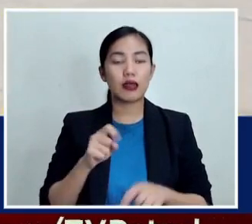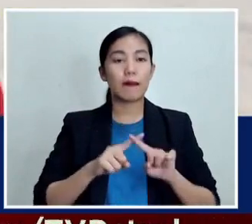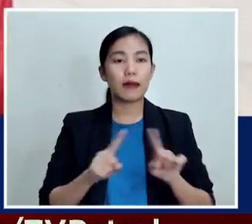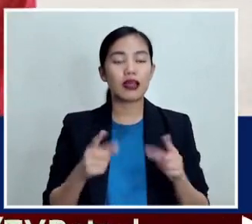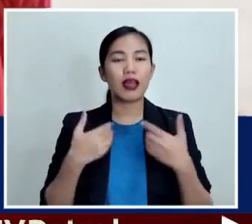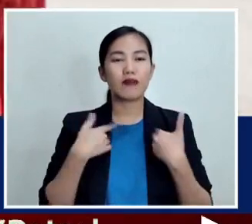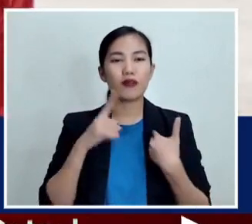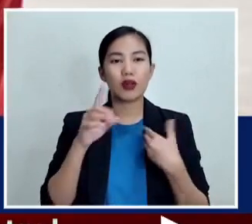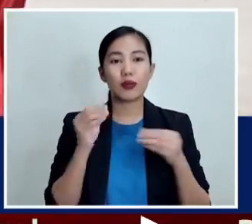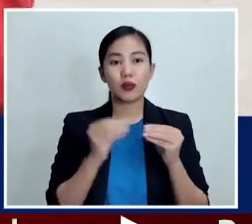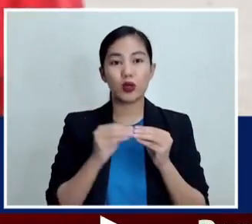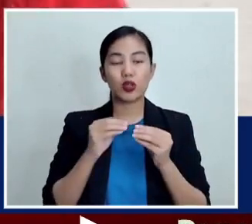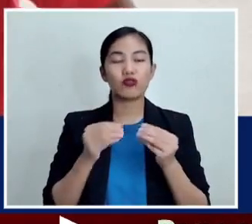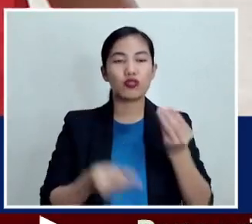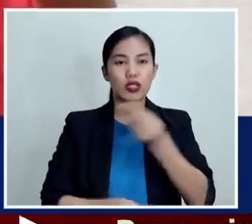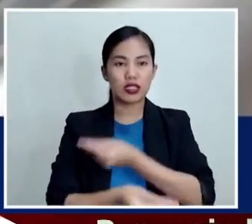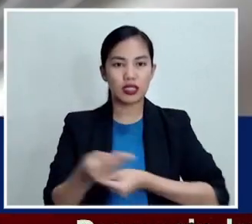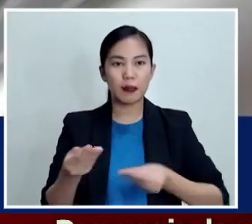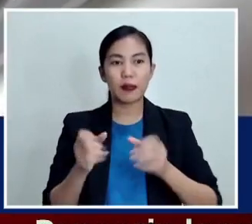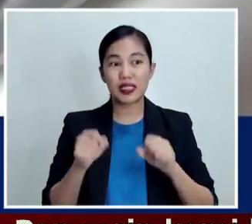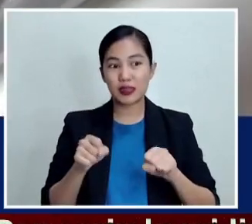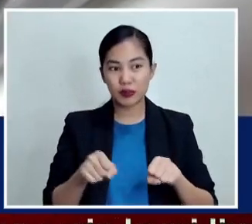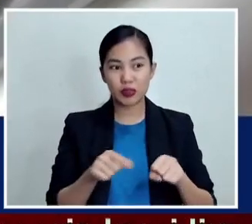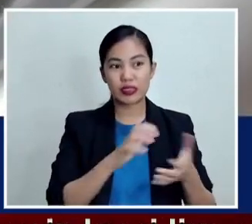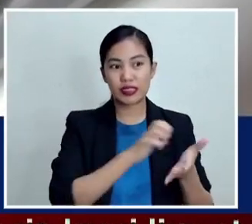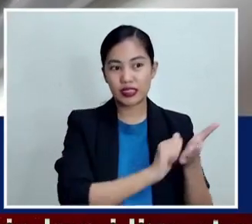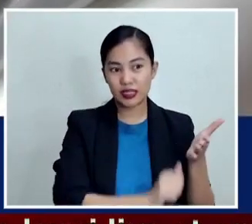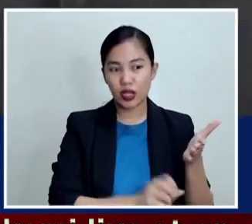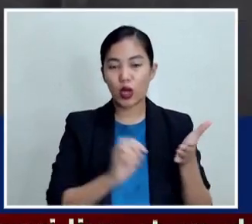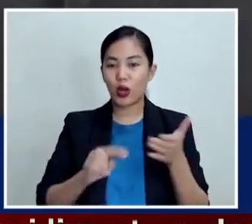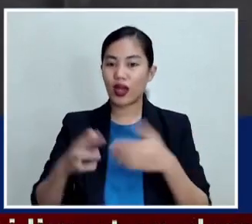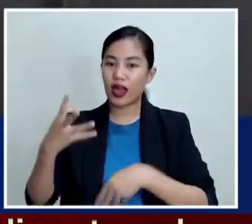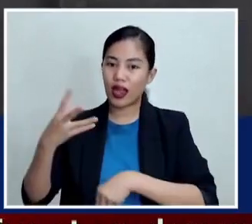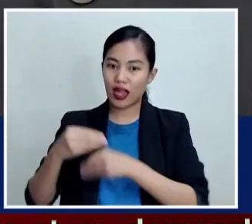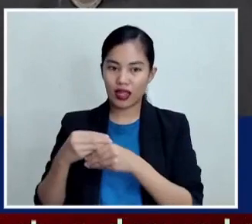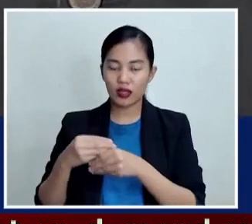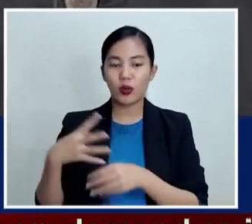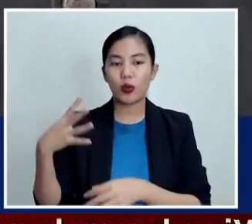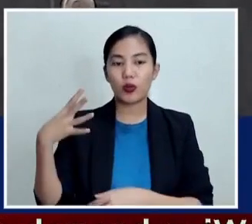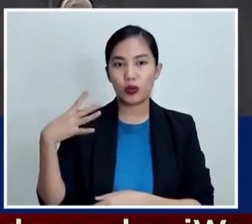o lalo pang magpalaki ng inaabangang rollback